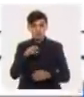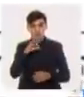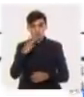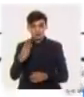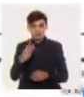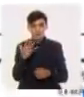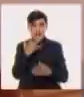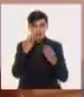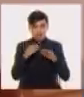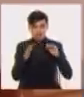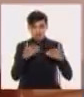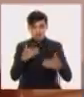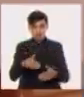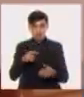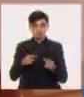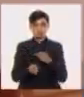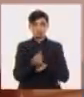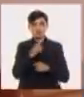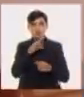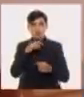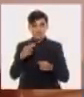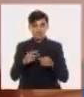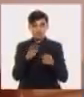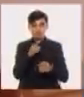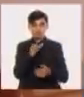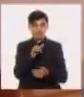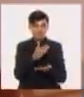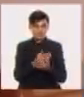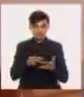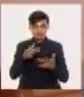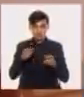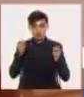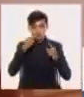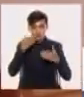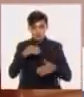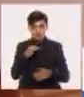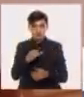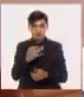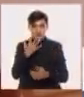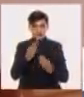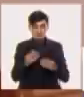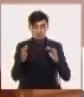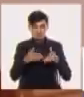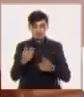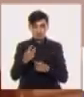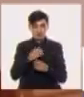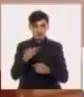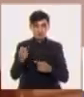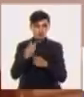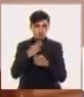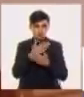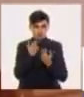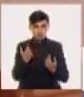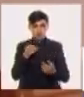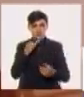только на 5-й день после подтверждения ковид. С того времени я вызываю скорую помощь, он никак не приезжает. Не то, что не